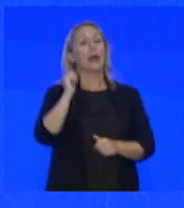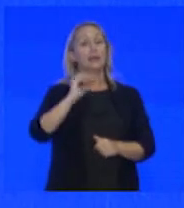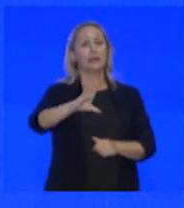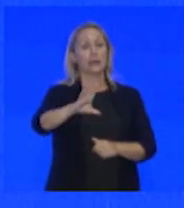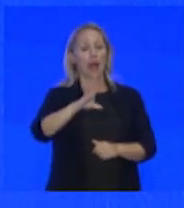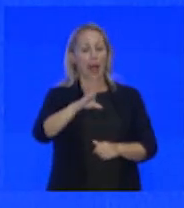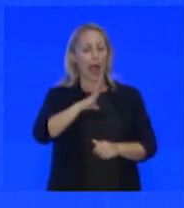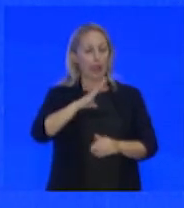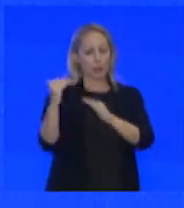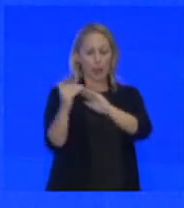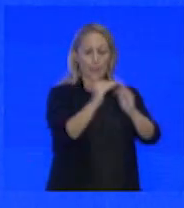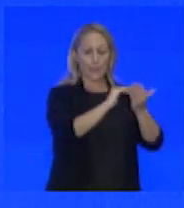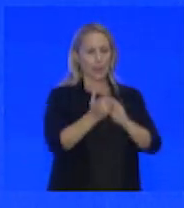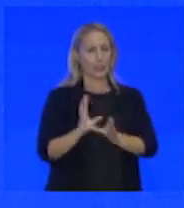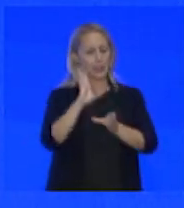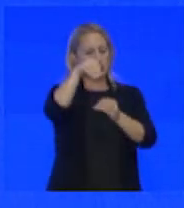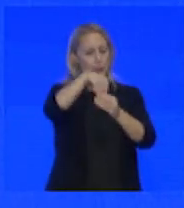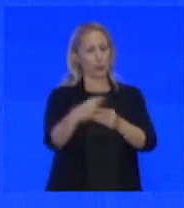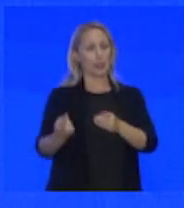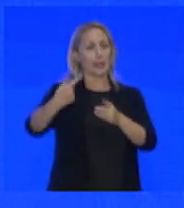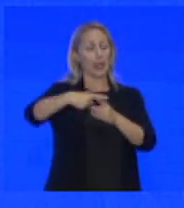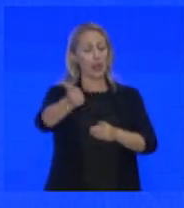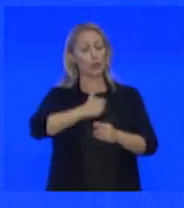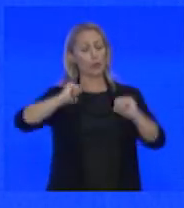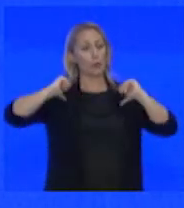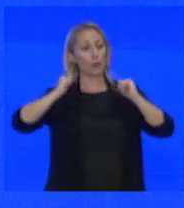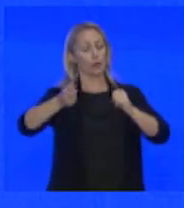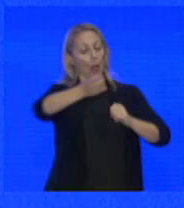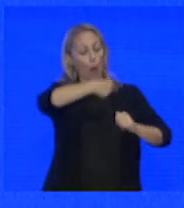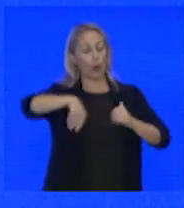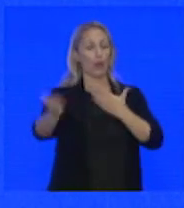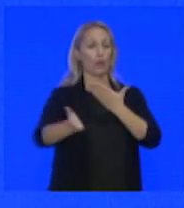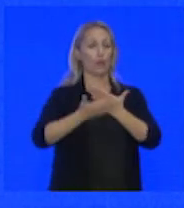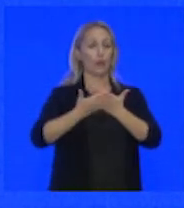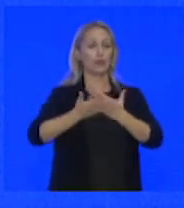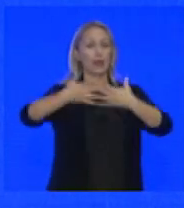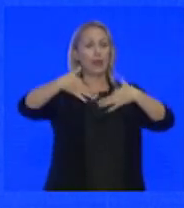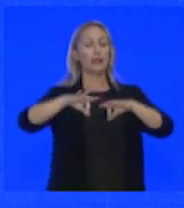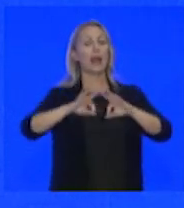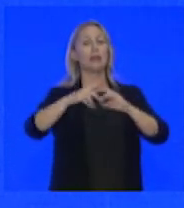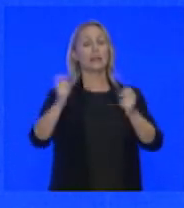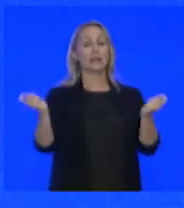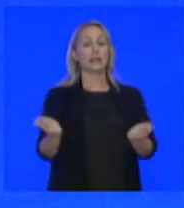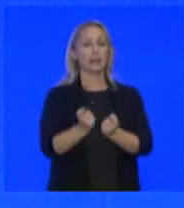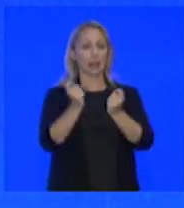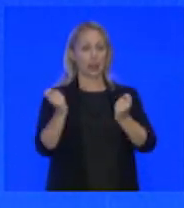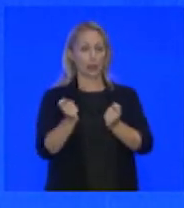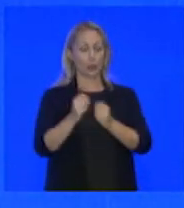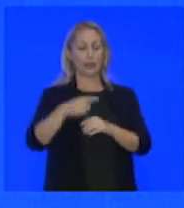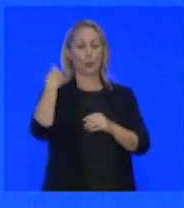των κατοίκων και με τη συμμετοχή της ιδιωτικής πρωτοβουλίας. Άρχισε επίσης να λειτουργεί πιλωτικά το